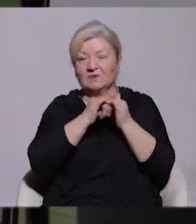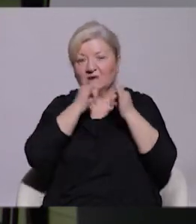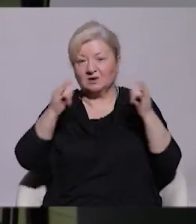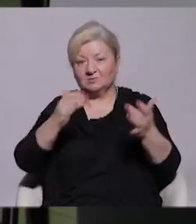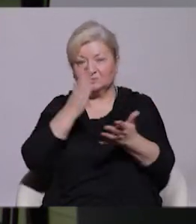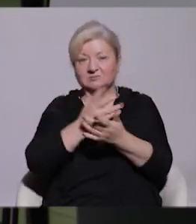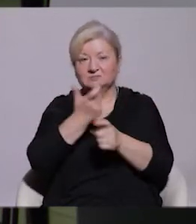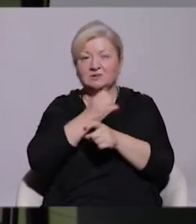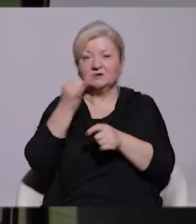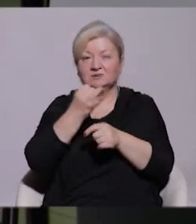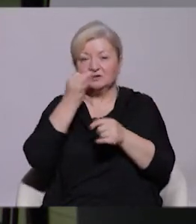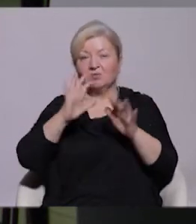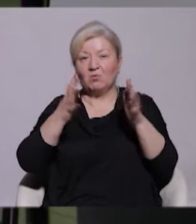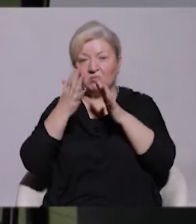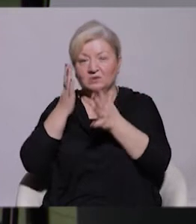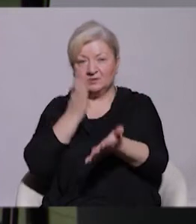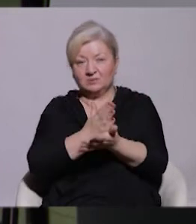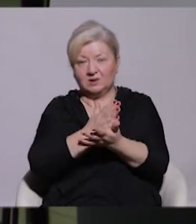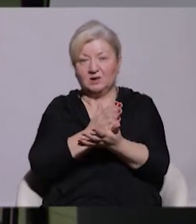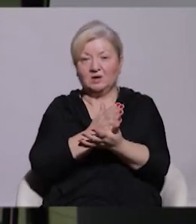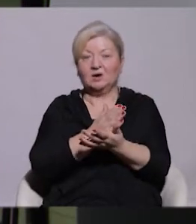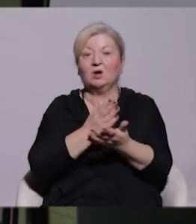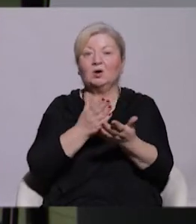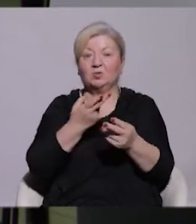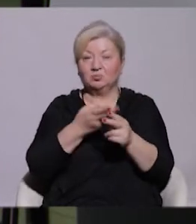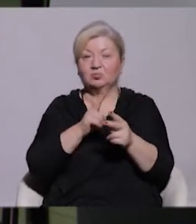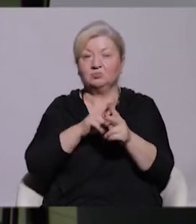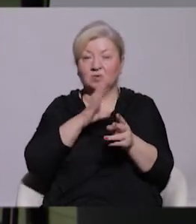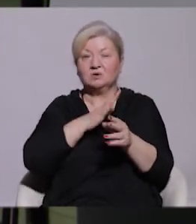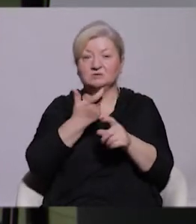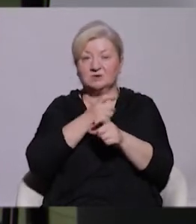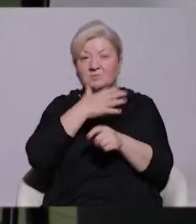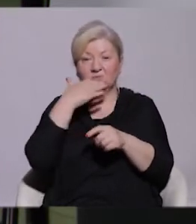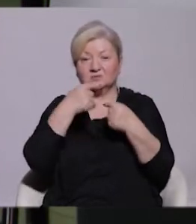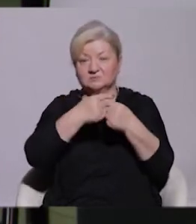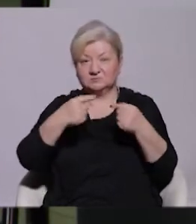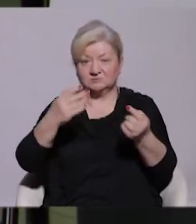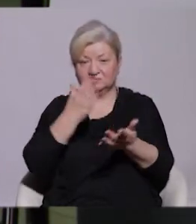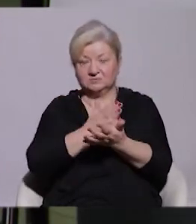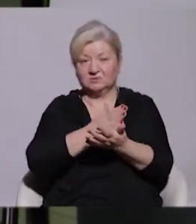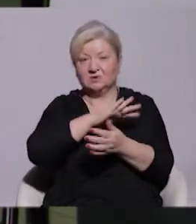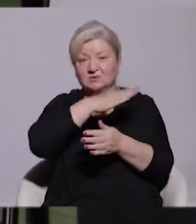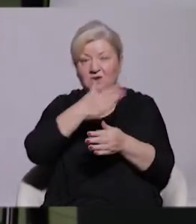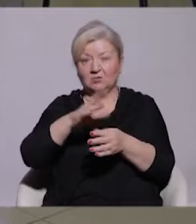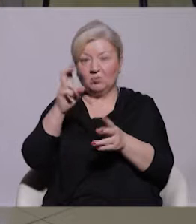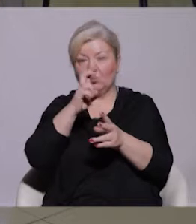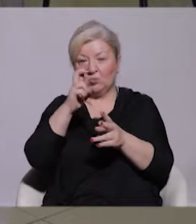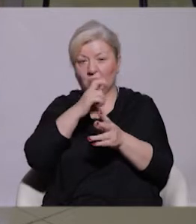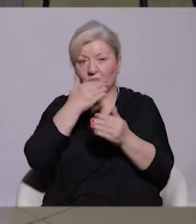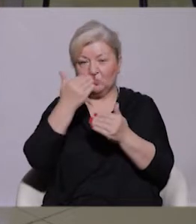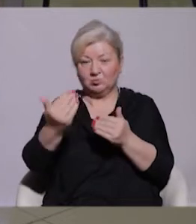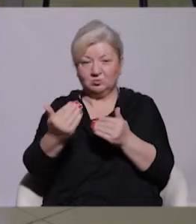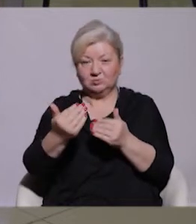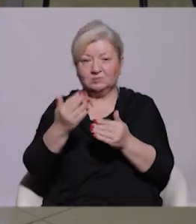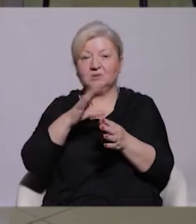საინტერესო მოვლენებია. თურმე კიდევ სხვა ბევრი მოვლენა არის ტალღური ბუნების, მათ შორის